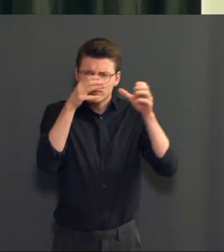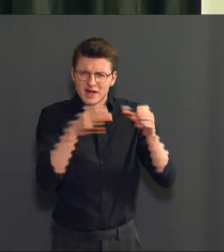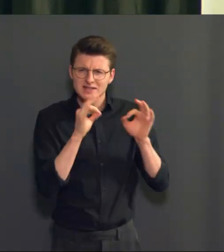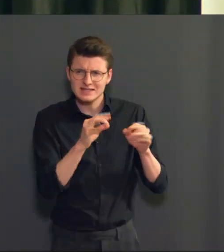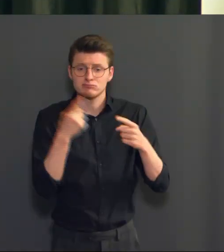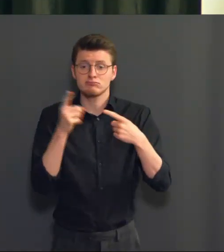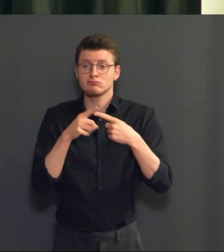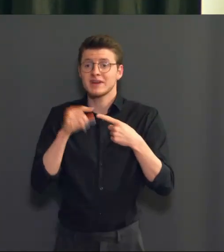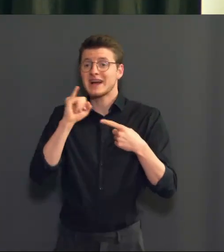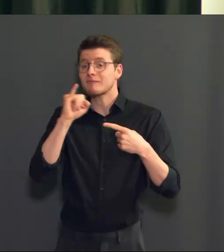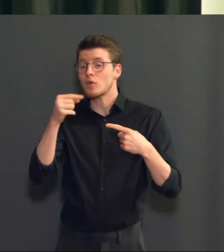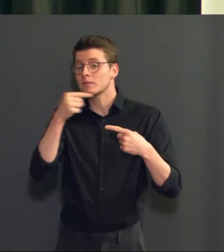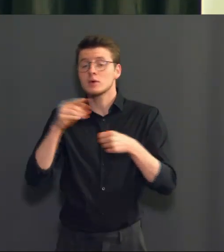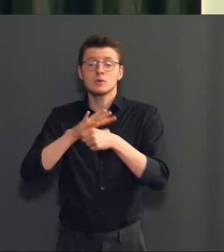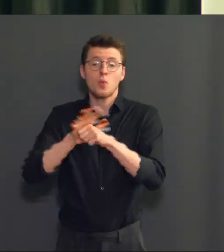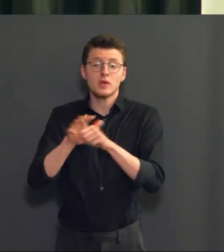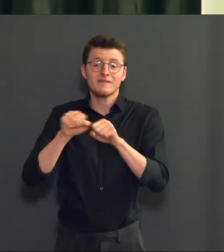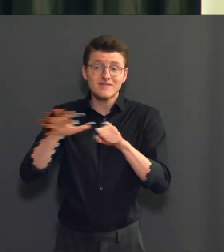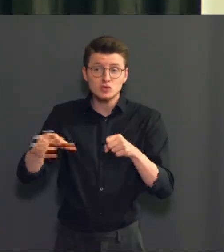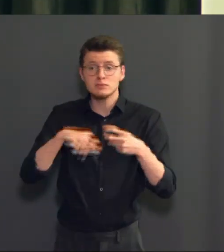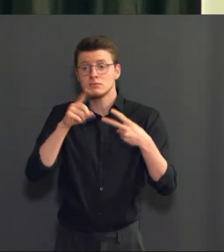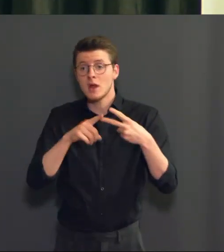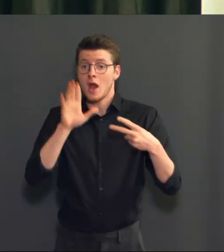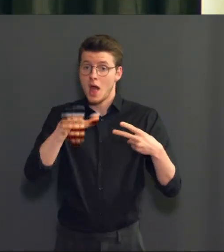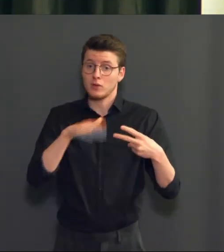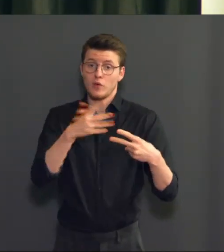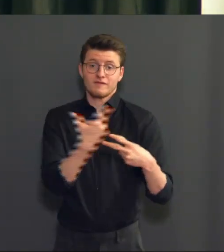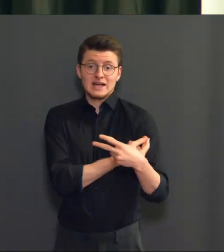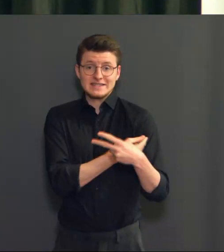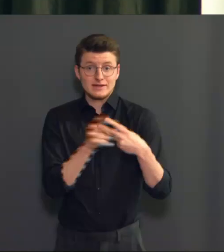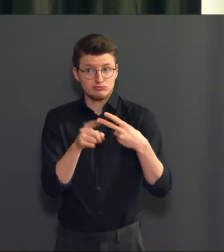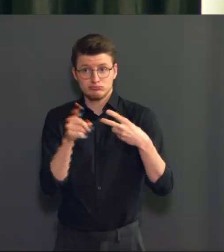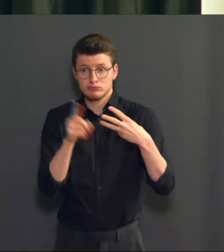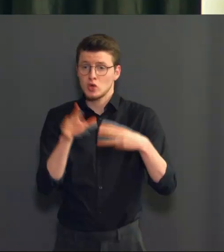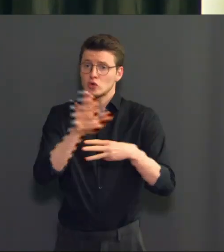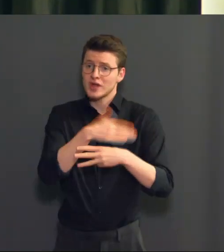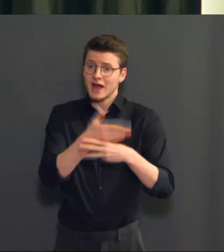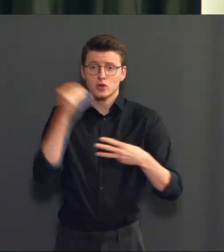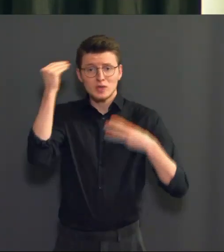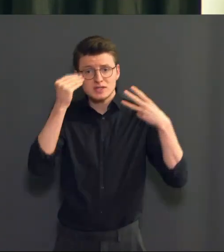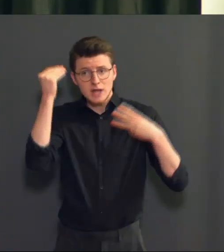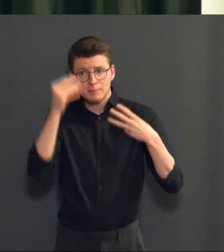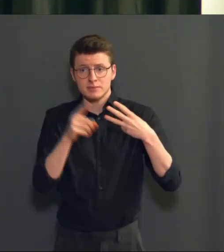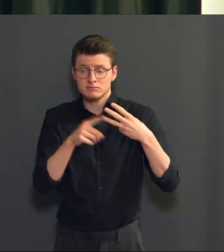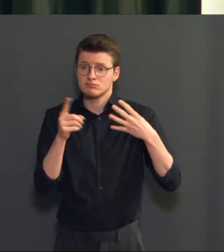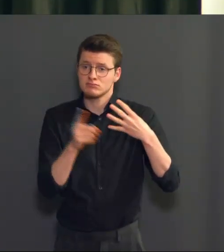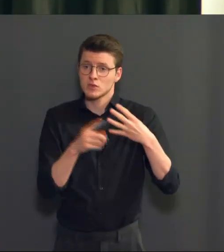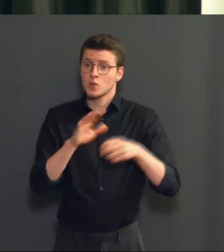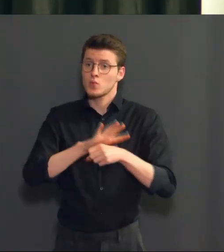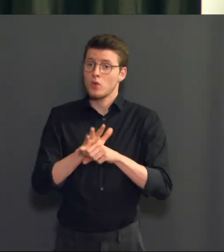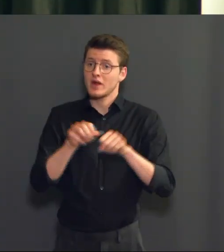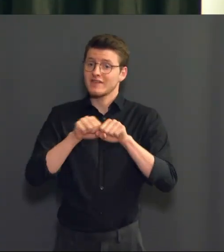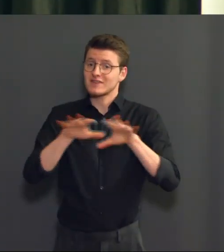info-coronavirus, laat je vaccineren, gezondheid en wetenschap en coronavirus Brussels.